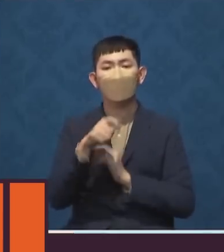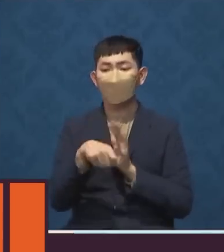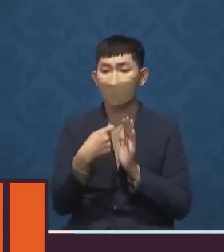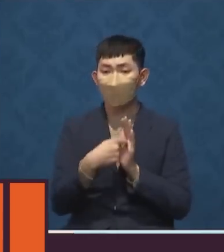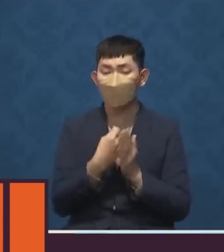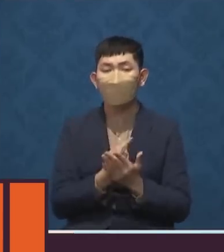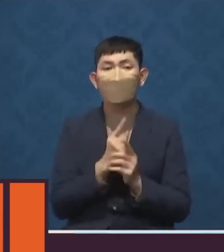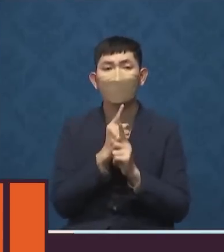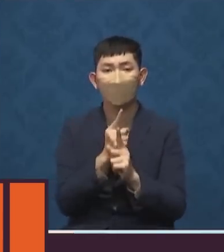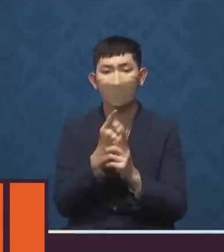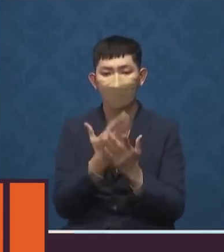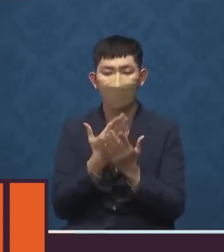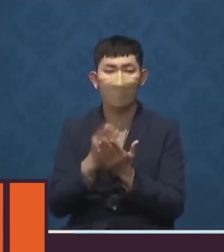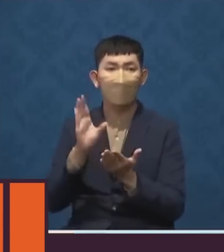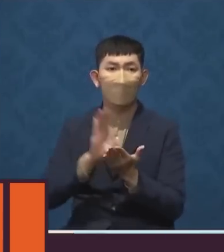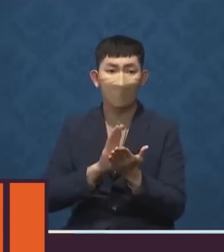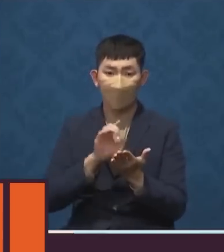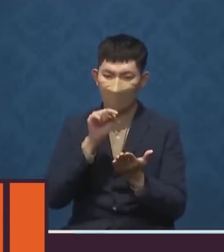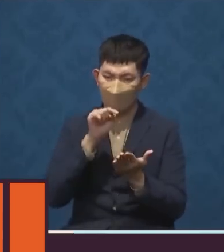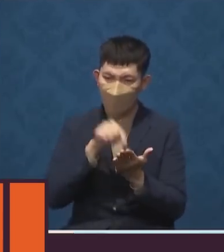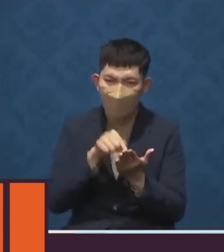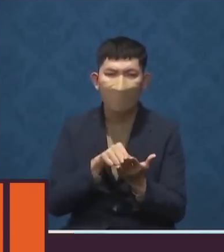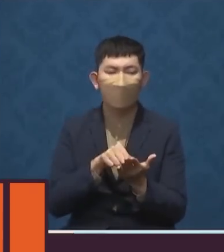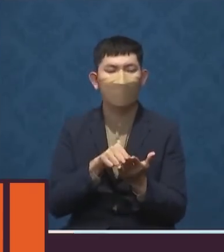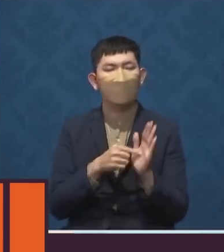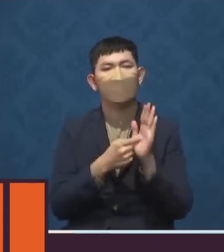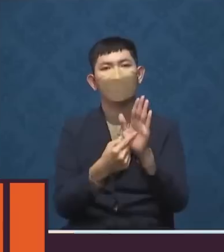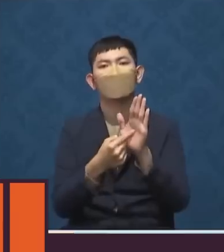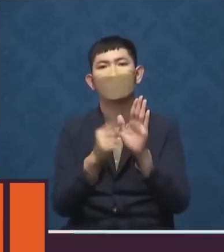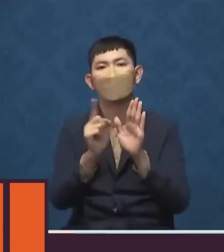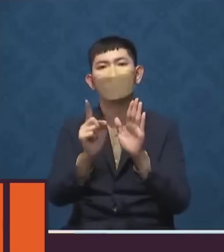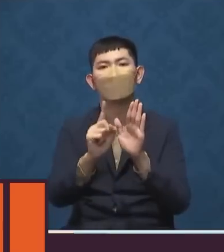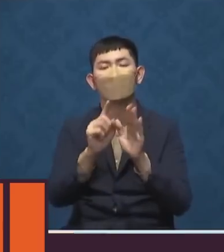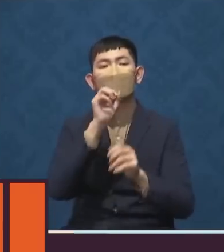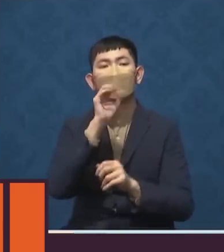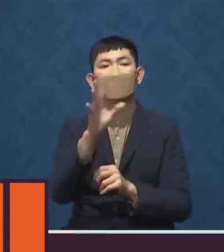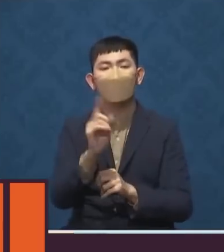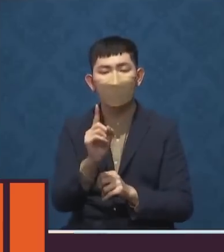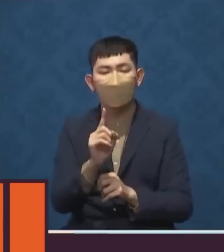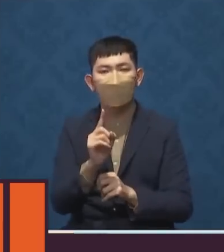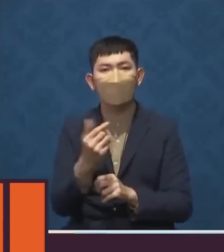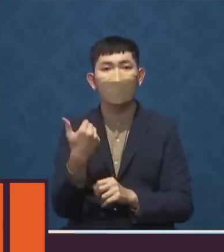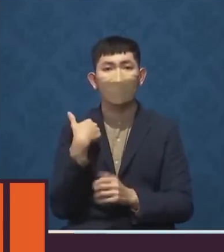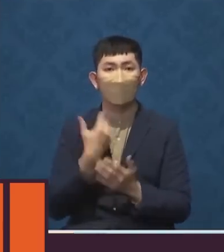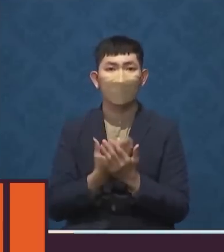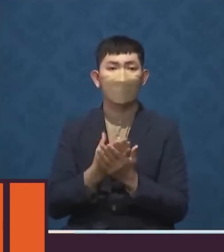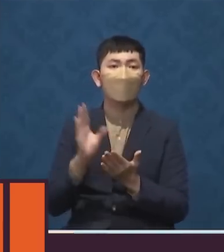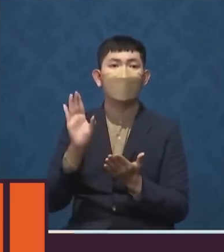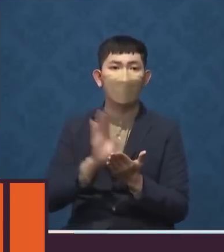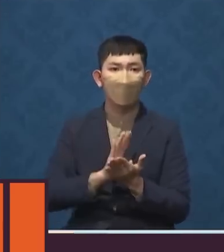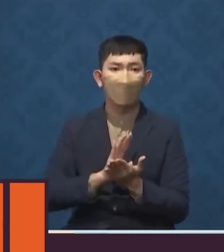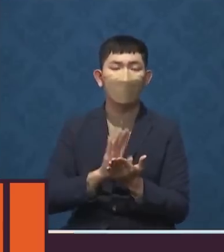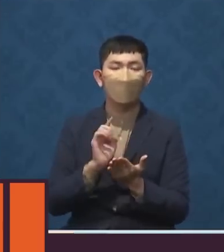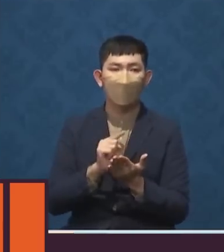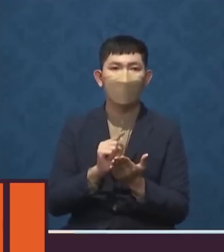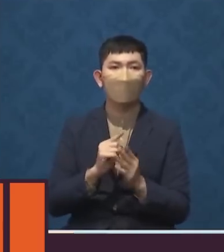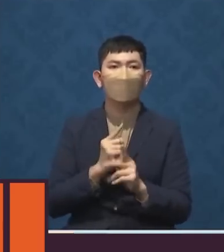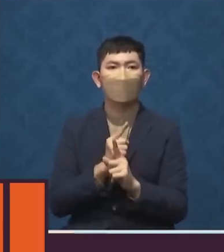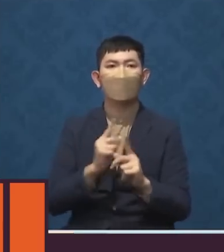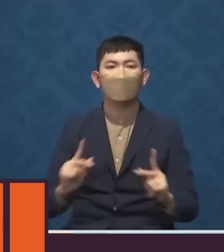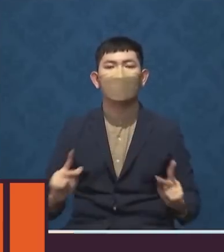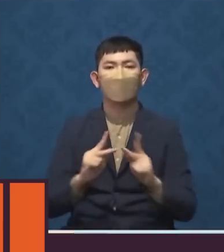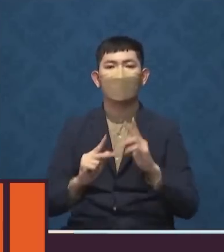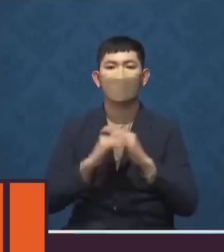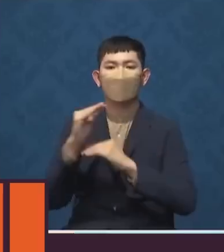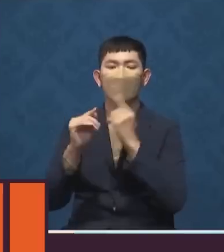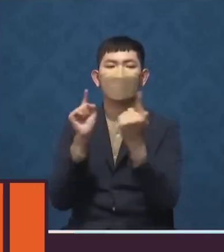ขที่อยู่ในงบกลางเป็นตัวประกันเป็ตวประกัคือยัไรครัก็คือมีการตั้งงบในส่วนหลกไ้ส่วนหนึใกระส่วนกพระนาส